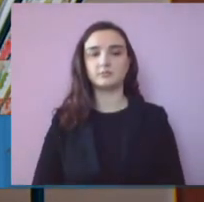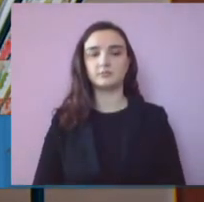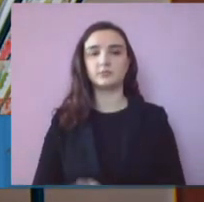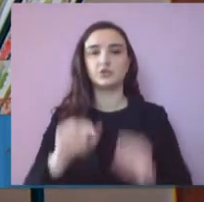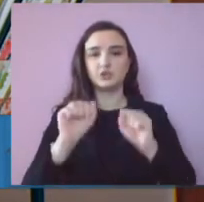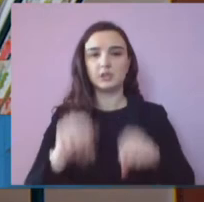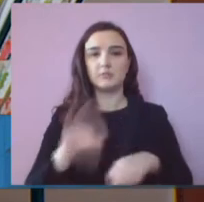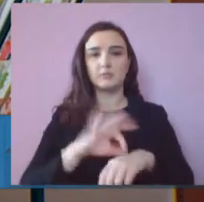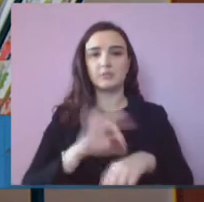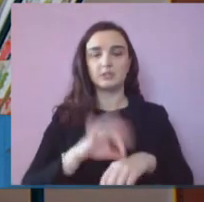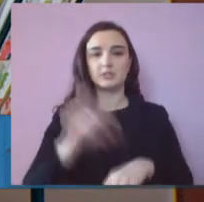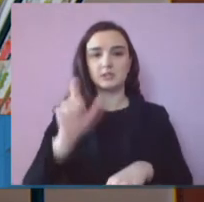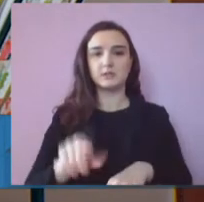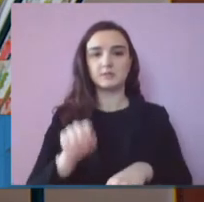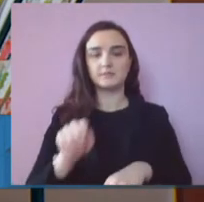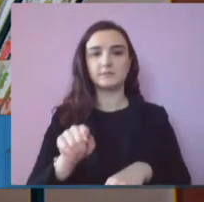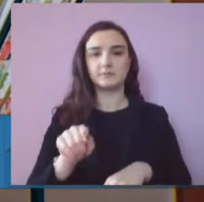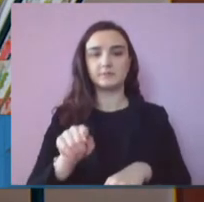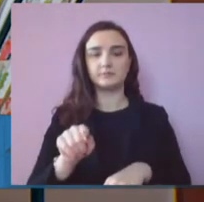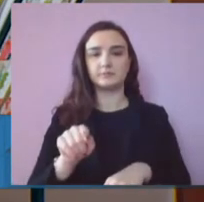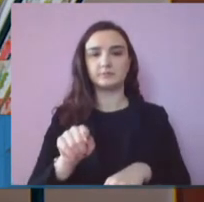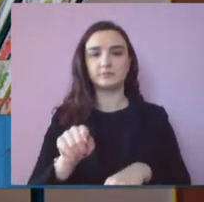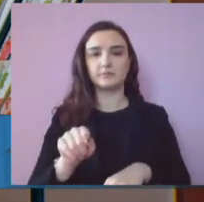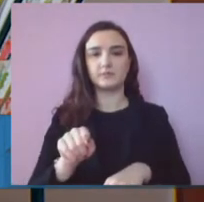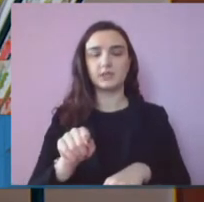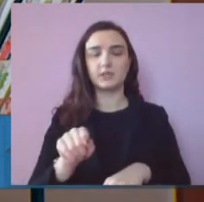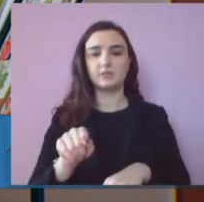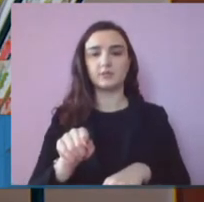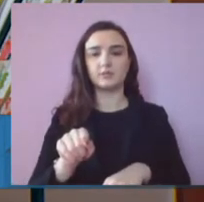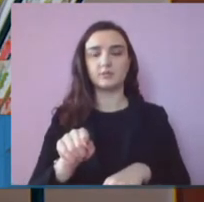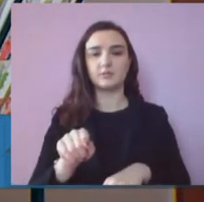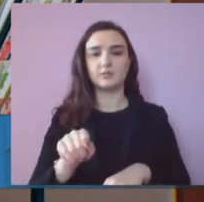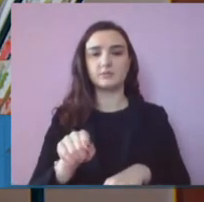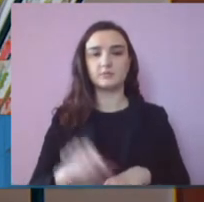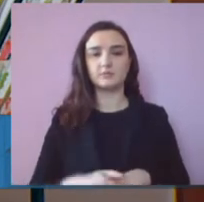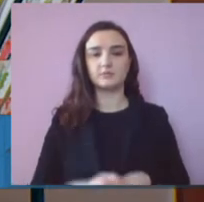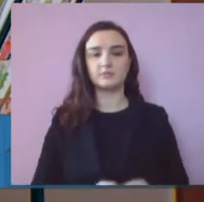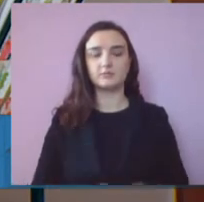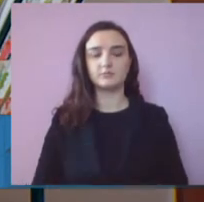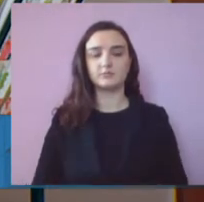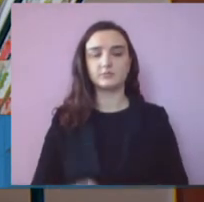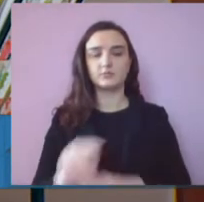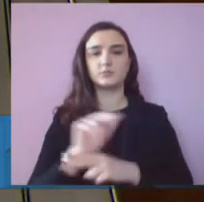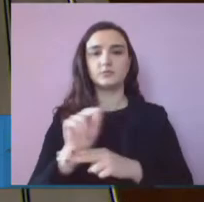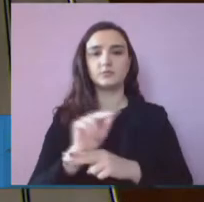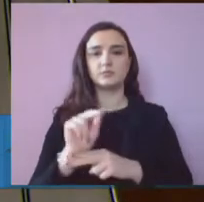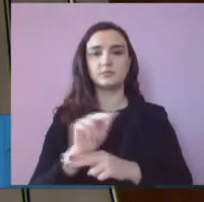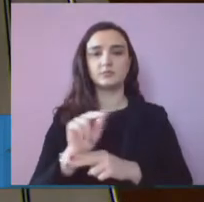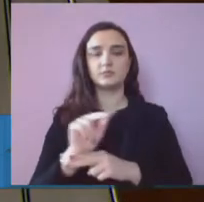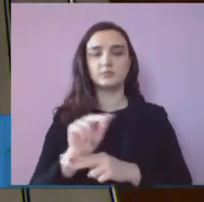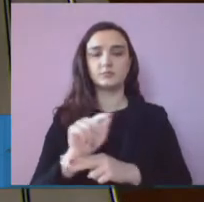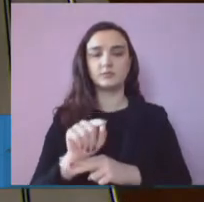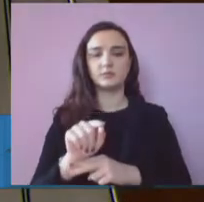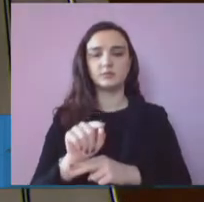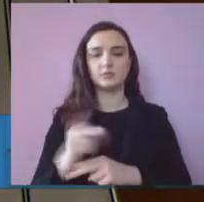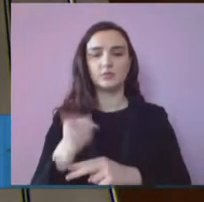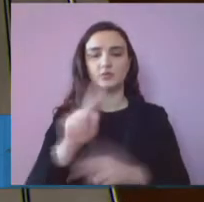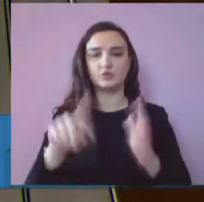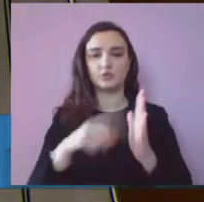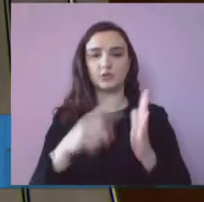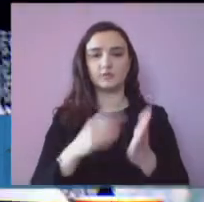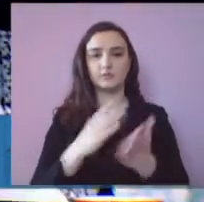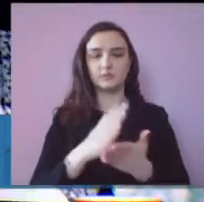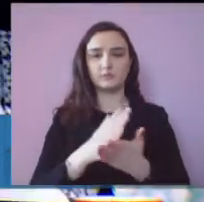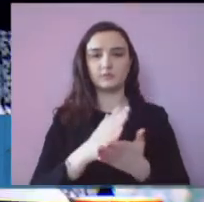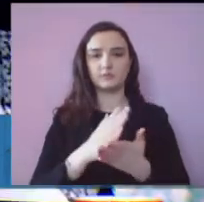პაციენტს დაებადოს სურვილი, რომ ხომ არ არის ასე, უნდა შეათანხმოს კურნალექიმთან. ორი კითხვა ახლა ეთერში და შემდეგ